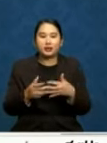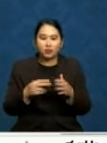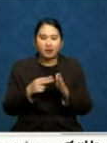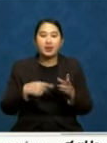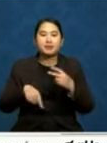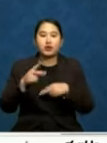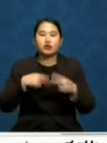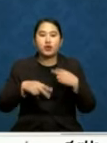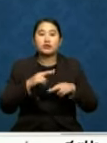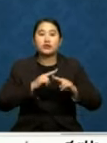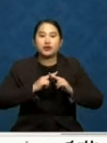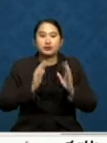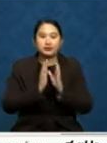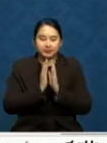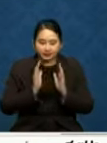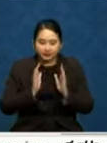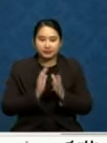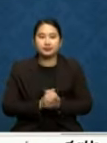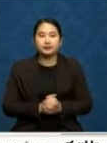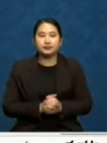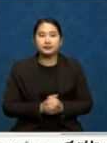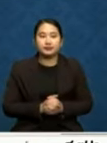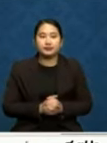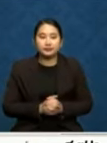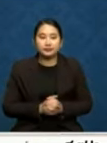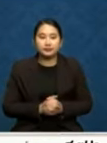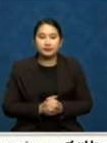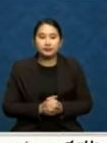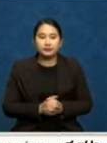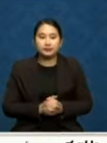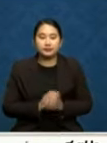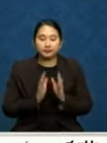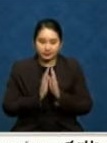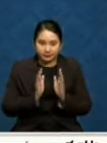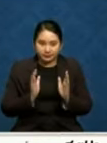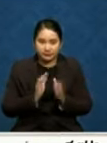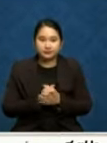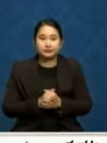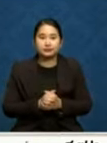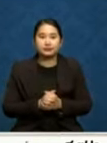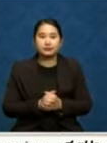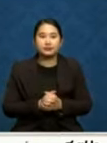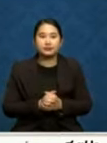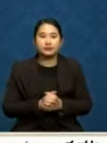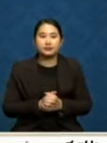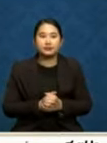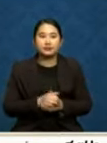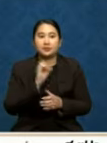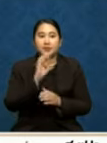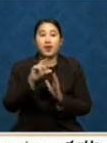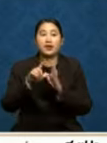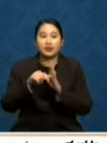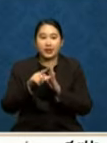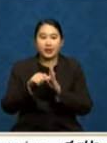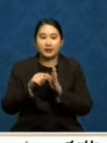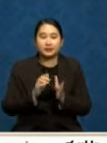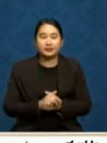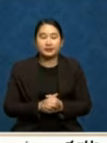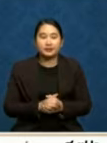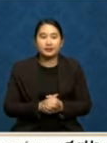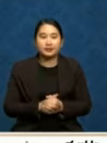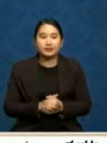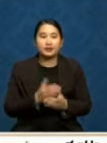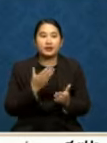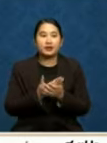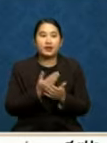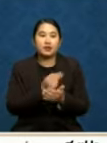ดูแลตัวเองกราบขอบพระคุณมากครับ ครับขอบคุณครับก็เรียนท่านเลขานะครับว่าค่